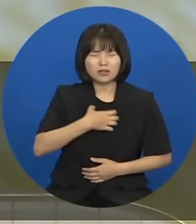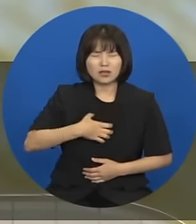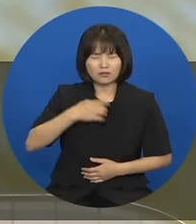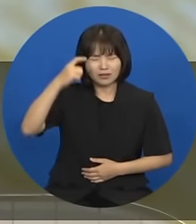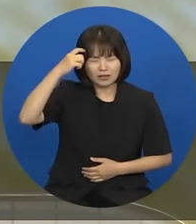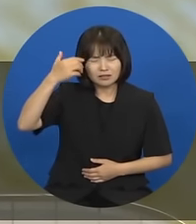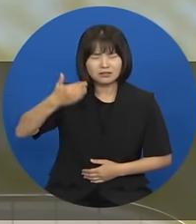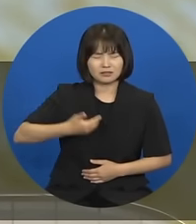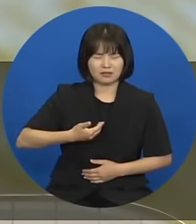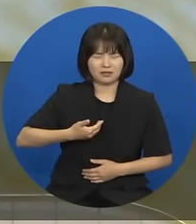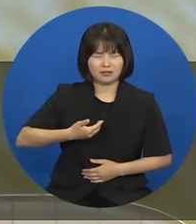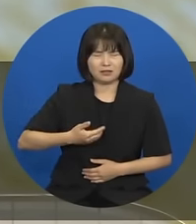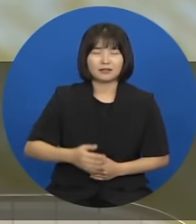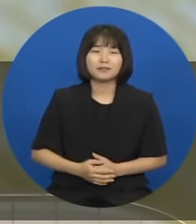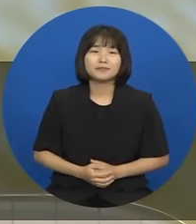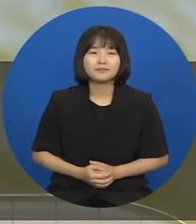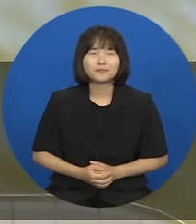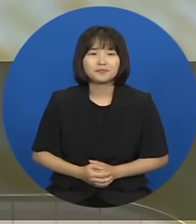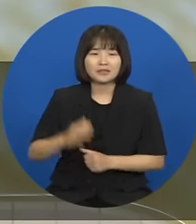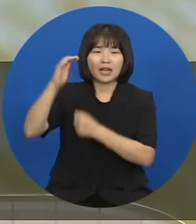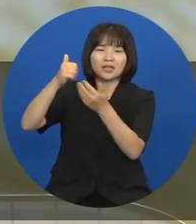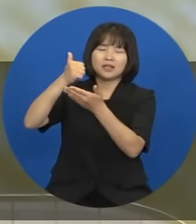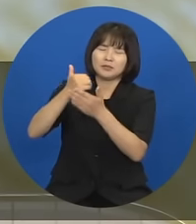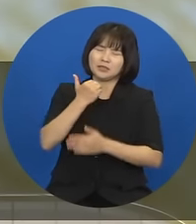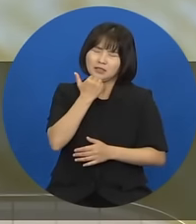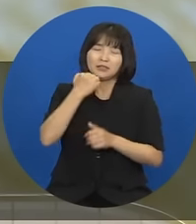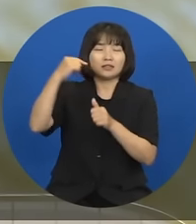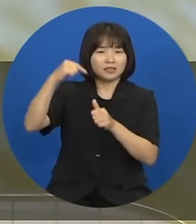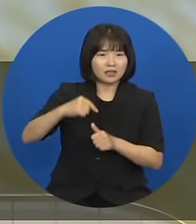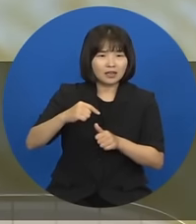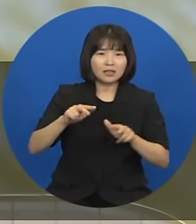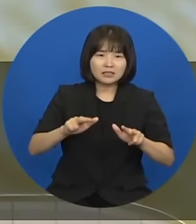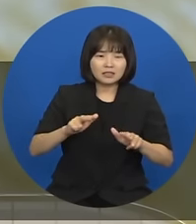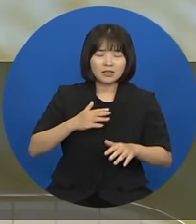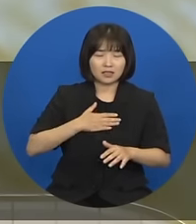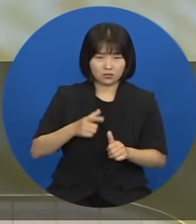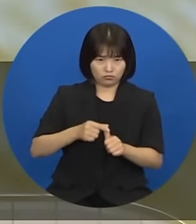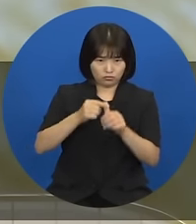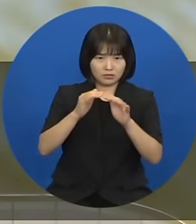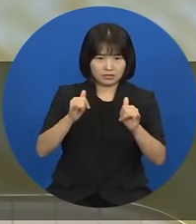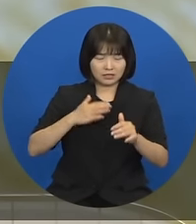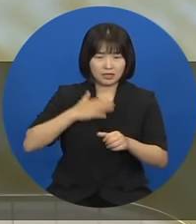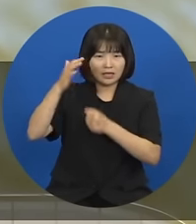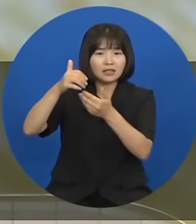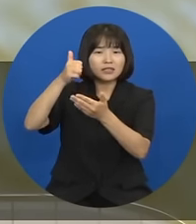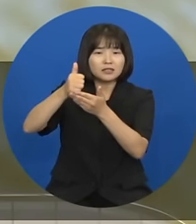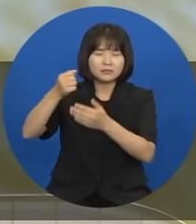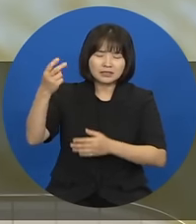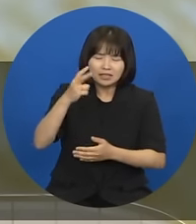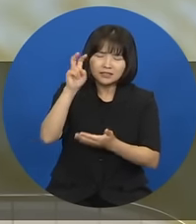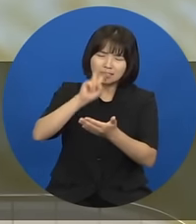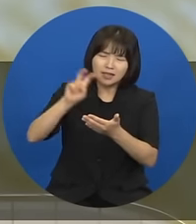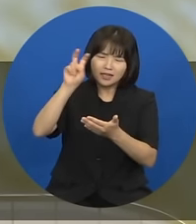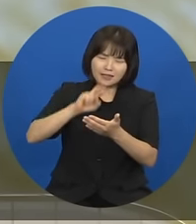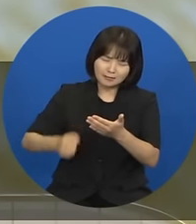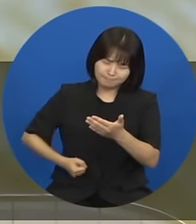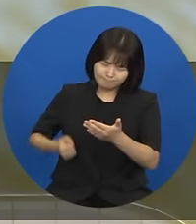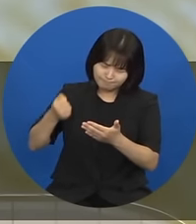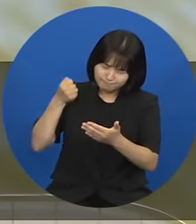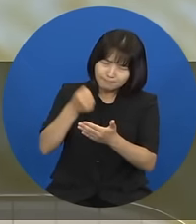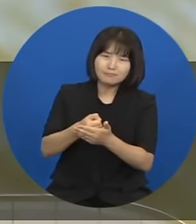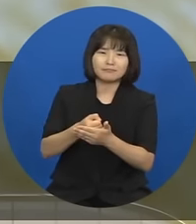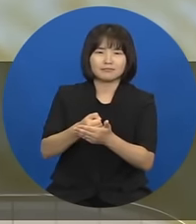그렇게도 괴로워하느냐? 하나님을 기다려라. 이제 내가 나의 구원자, 나의 하나님을 또다시